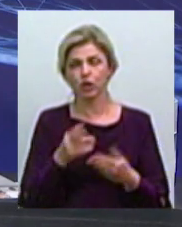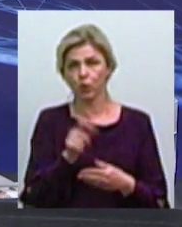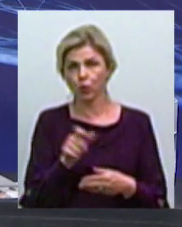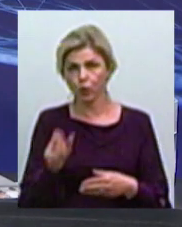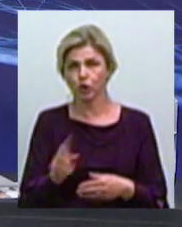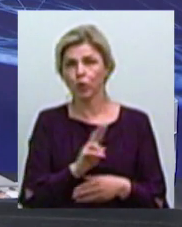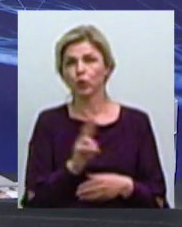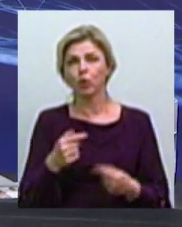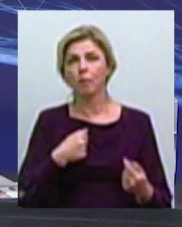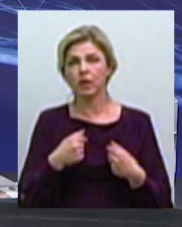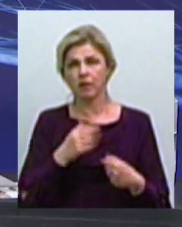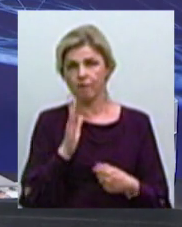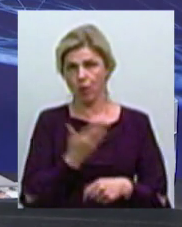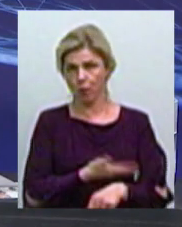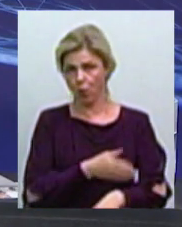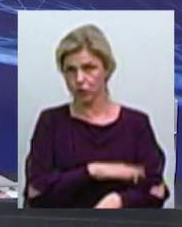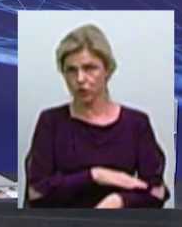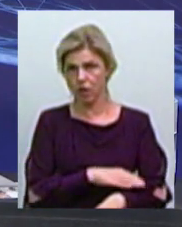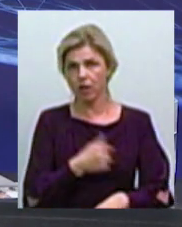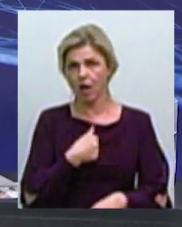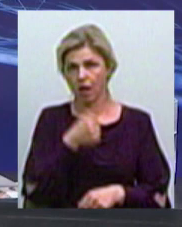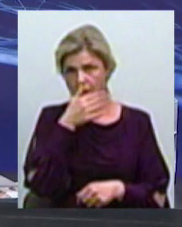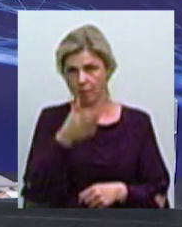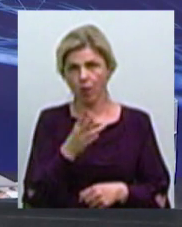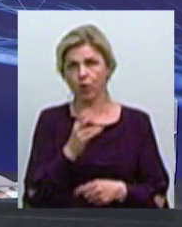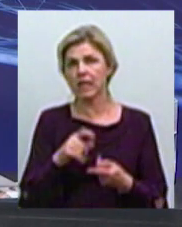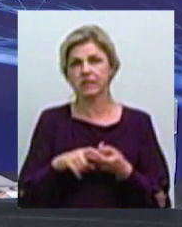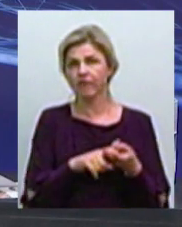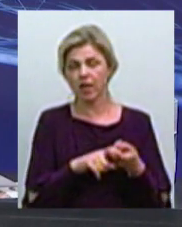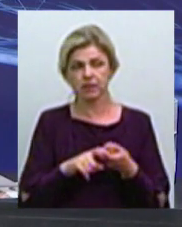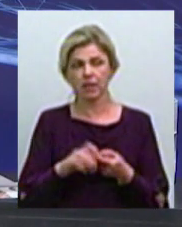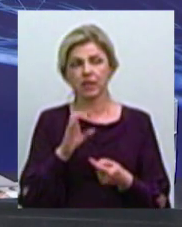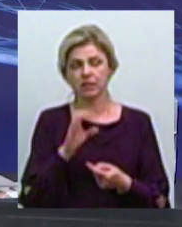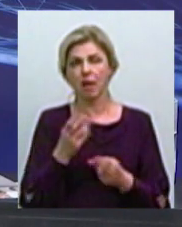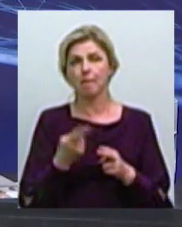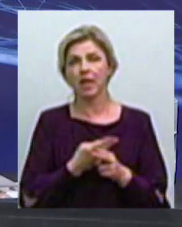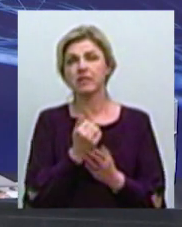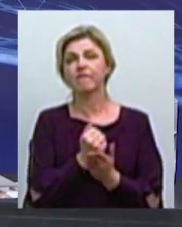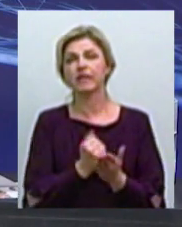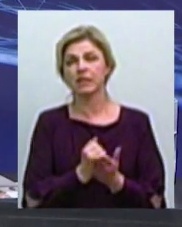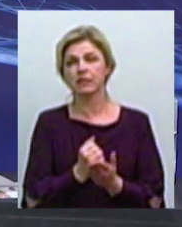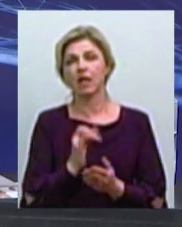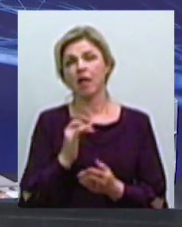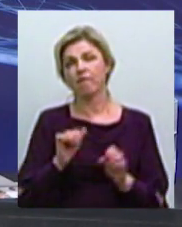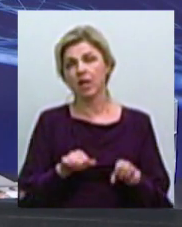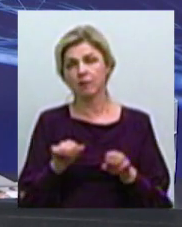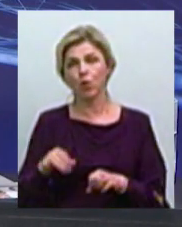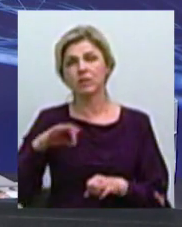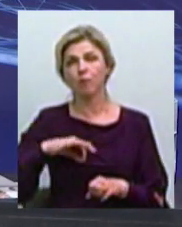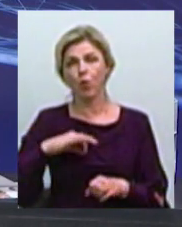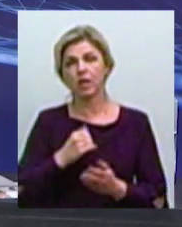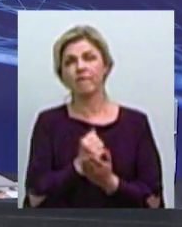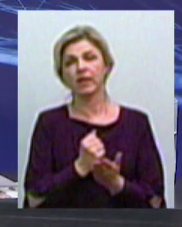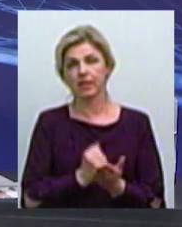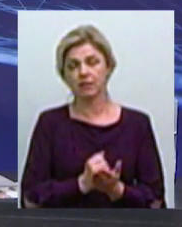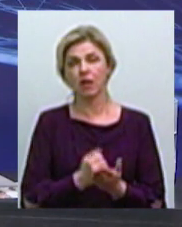которые пострадали в Польше. И я не могу это не связать и с безвизом, да, то есть возможность использования визы, которая, в